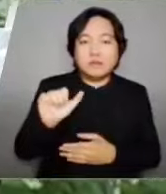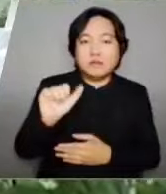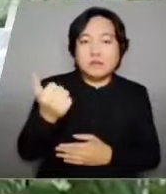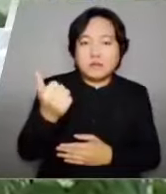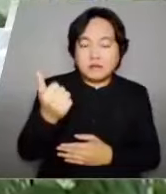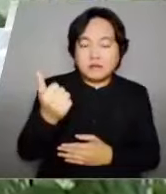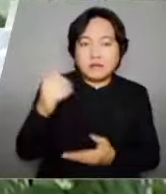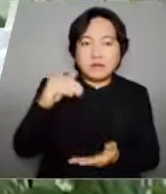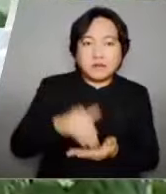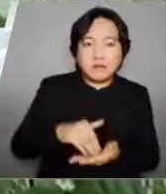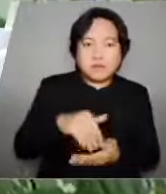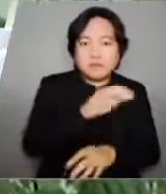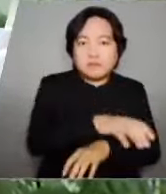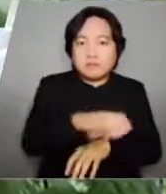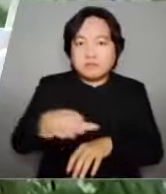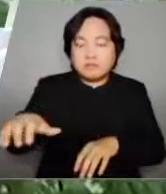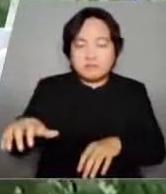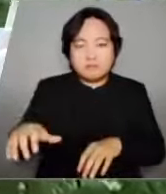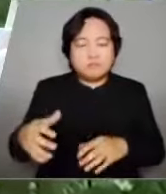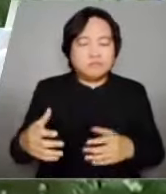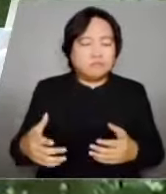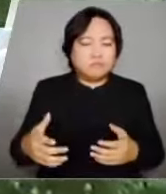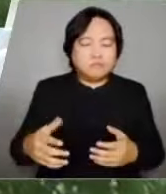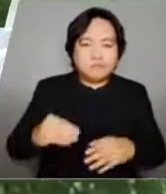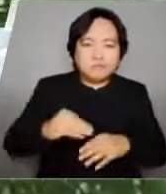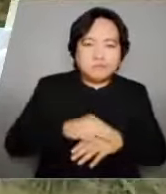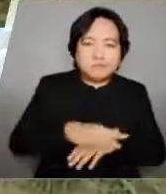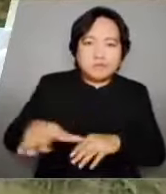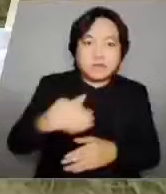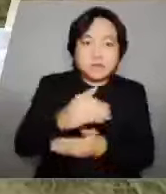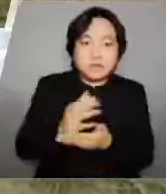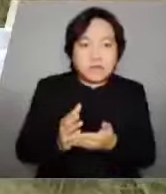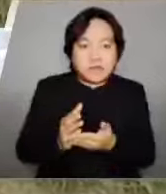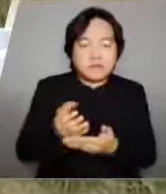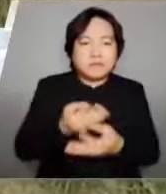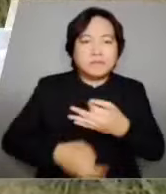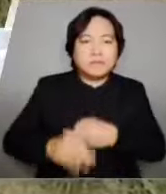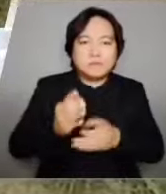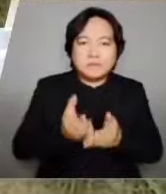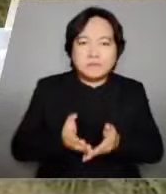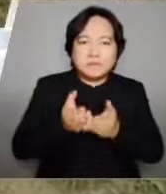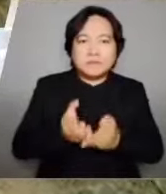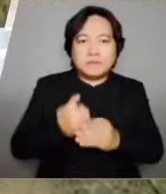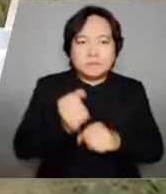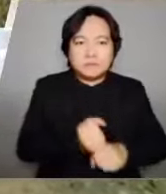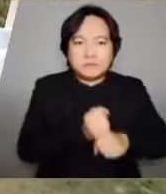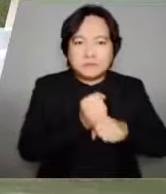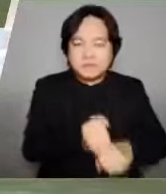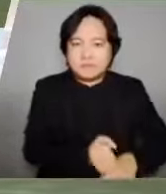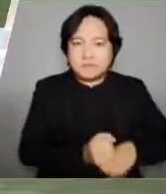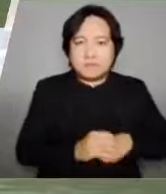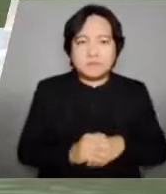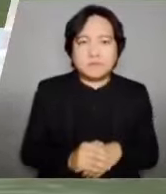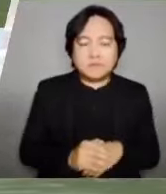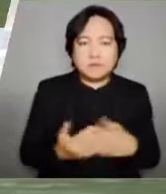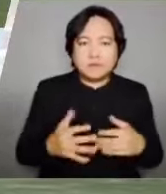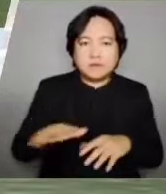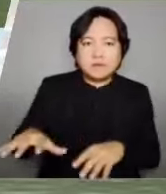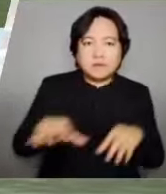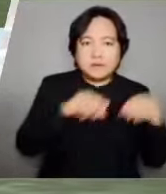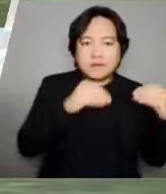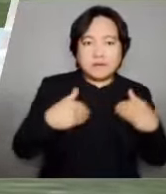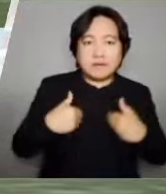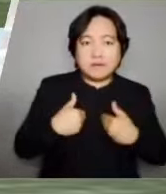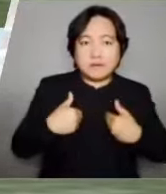sa kanila nagbabangka para makabalik sa kanilang mga bahay. Iniaho na rin sa kalsada ang mga alagang hayop. Aabot kasi ang